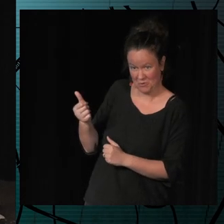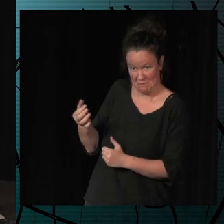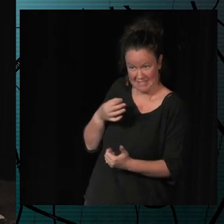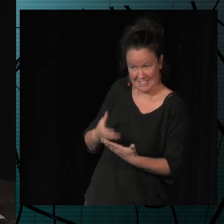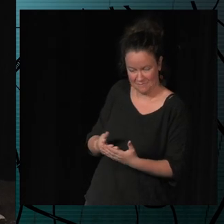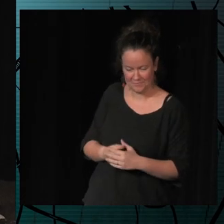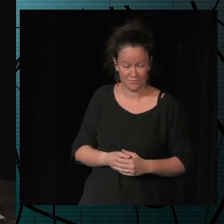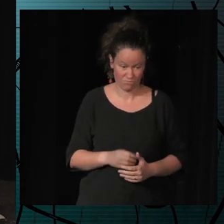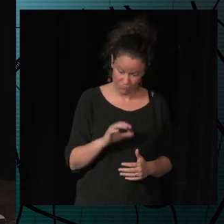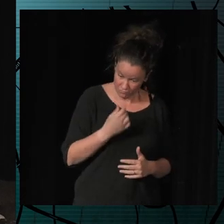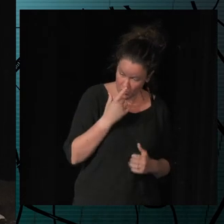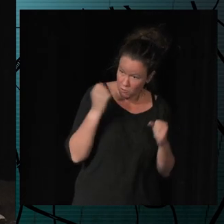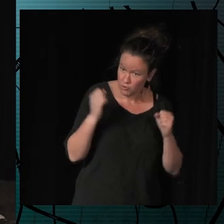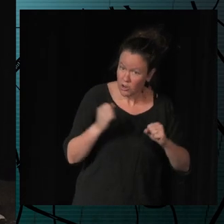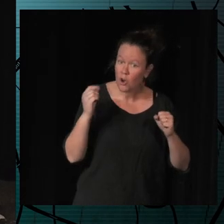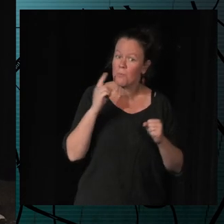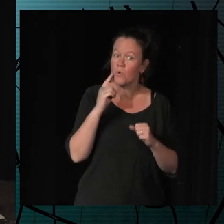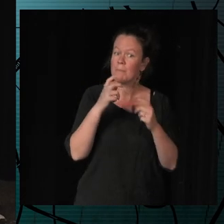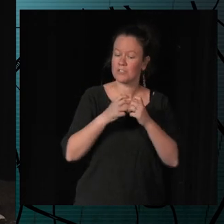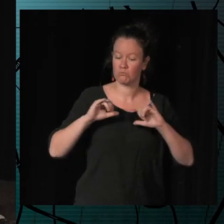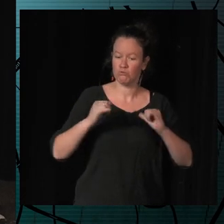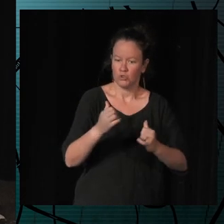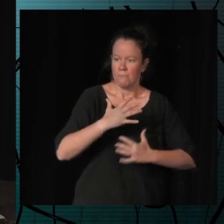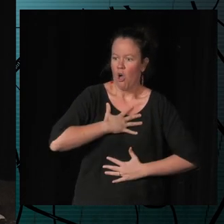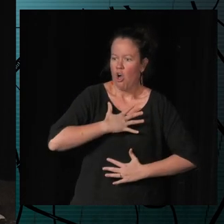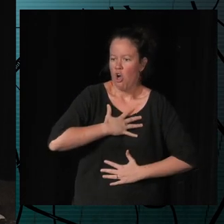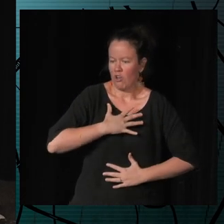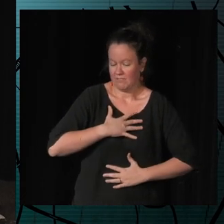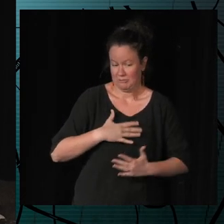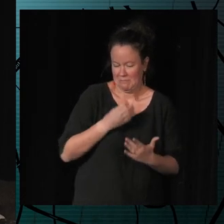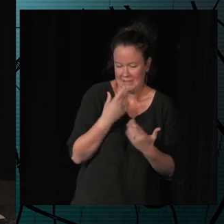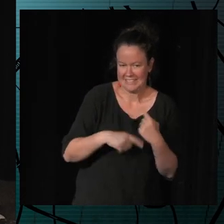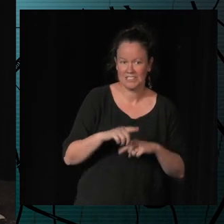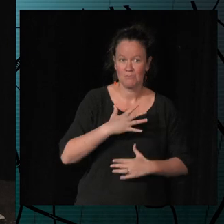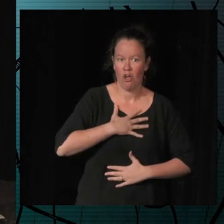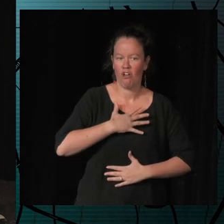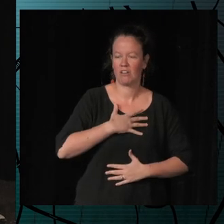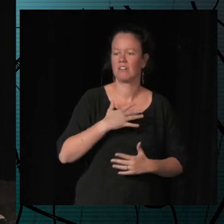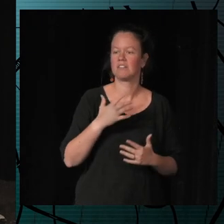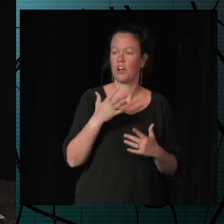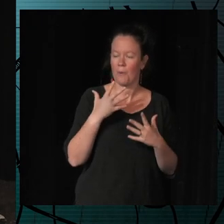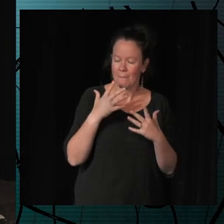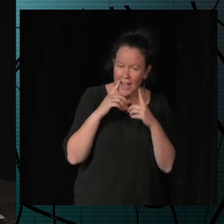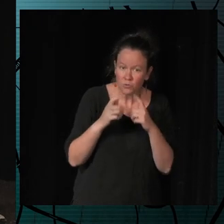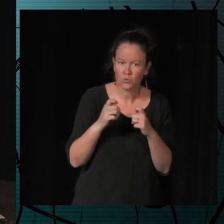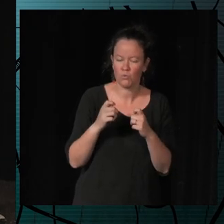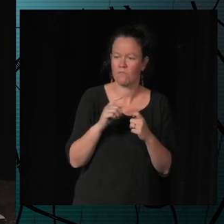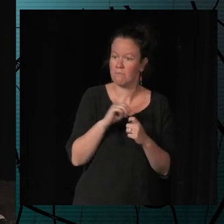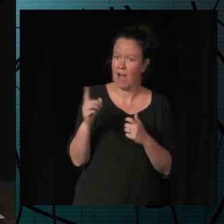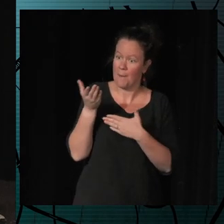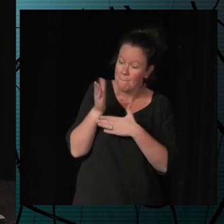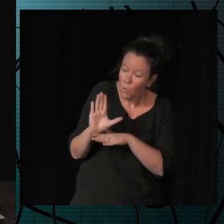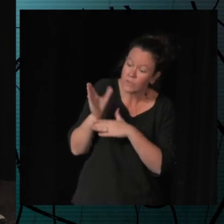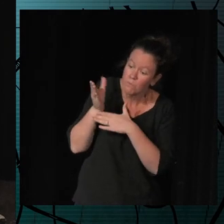cadre d'un jeu d'épouvante j'y tiens d'un jeu d'épouvante je pense que le risque c'est de trop montrer parce que aujourd'hui les technologies permettent de de réaliser des choses formidables à